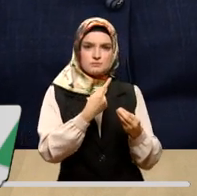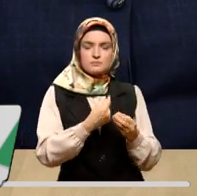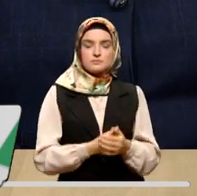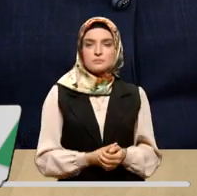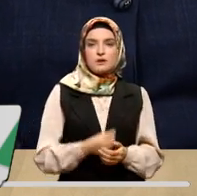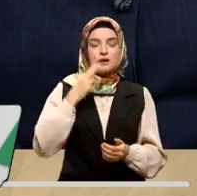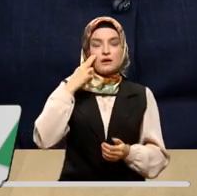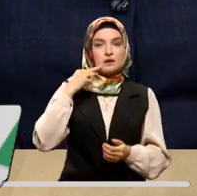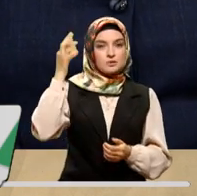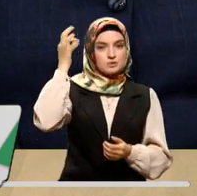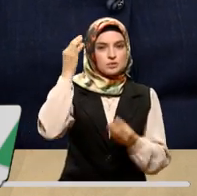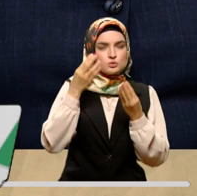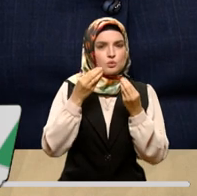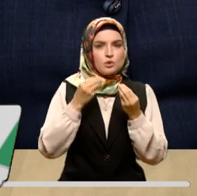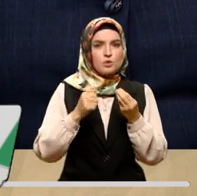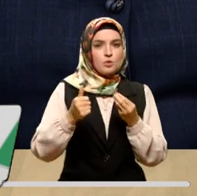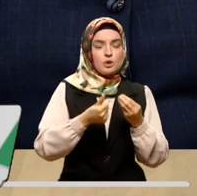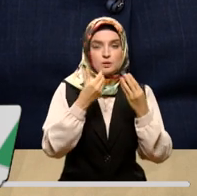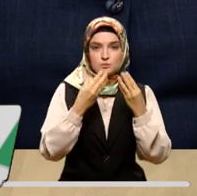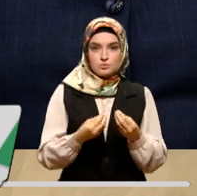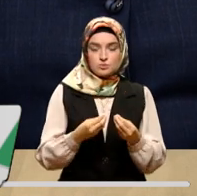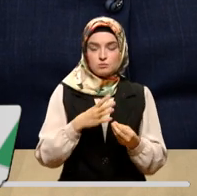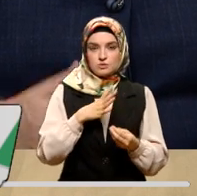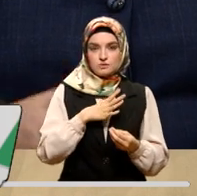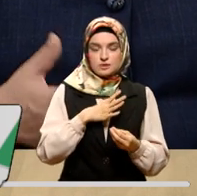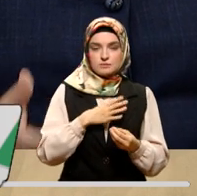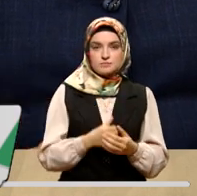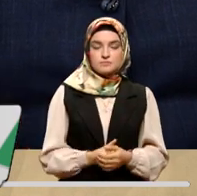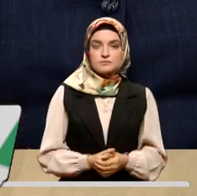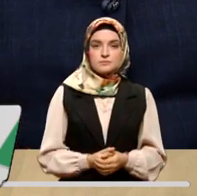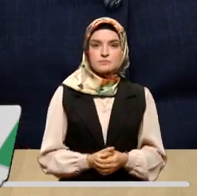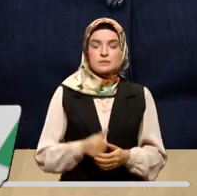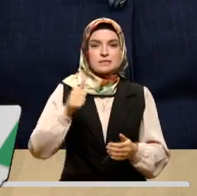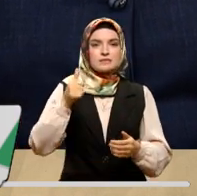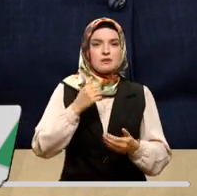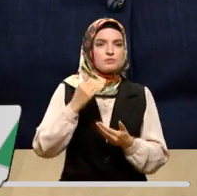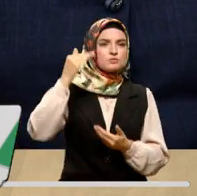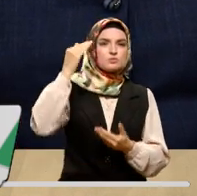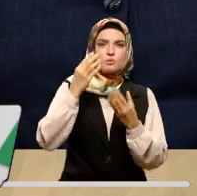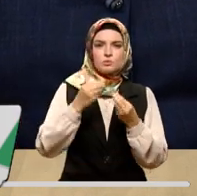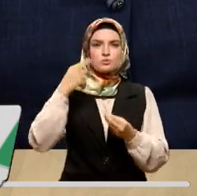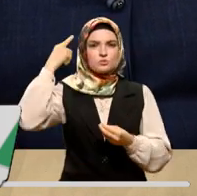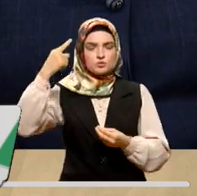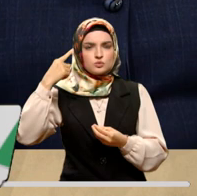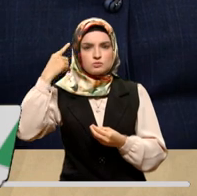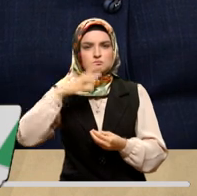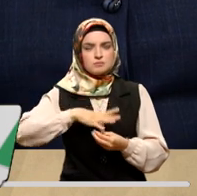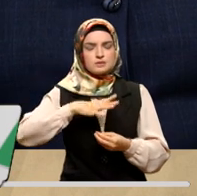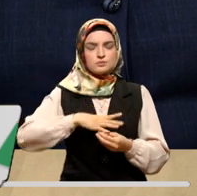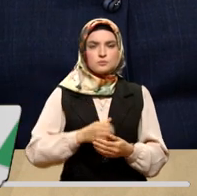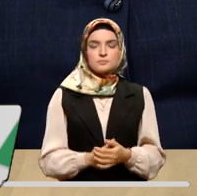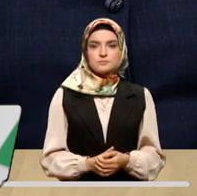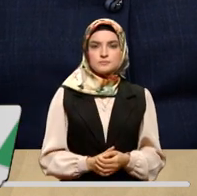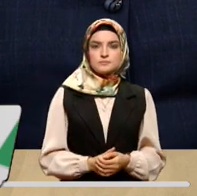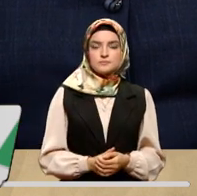bilgisi çok daha önemli. Ahlak eğitimi çok daha önemli. Değerin de belki üstünde diye düşünmek istiyorum ben.